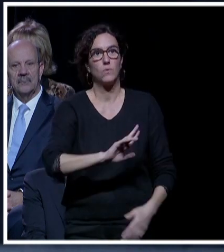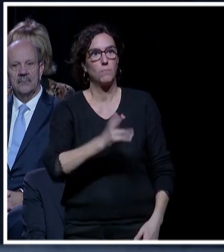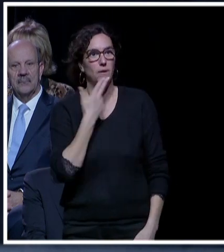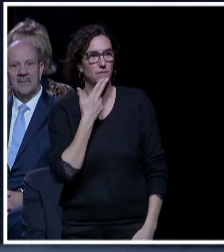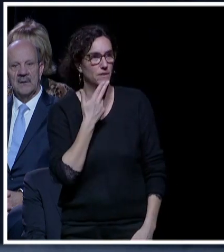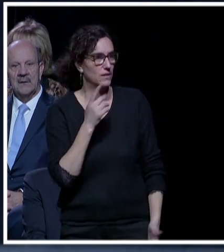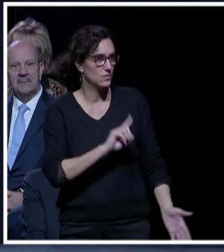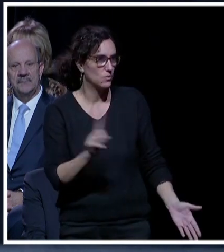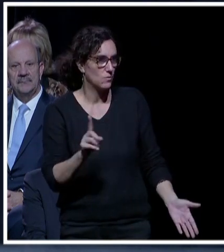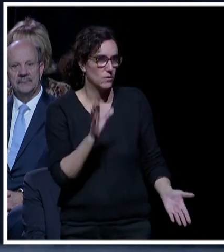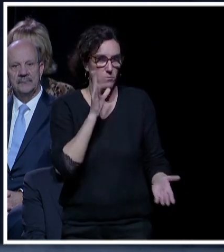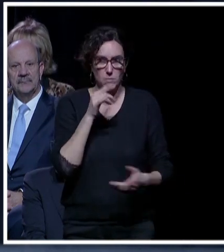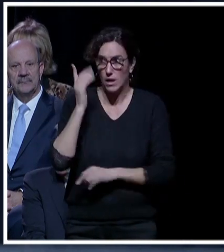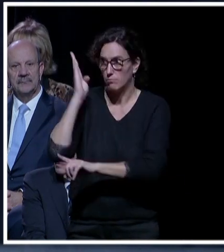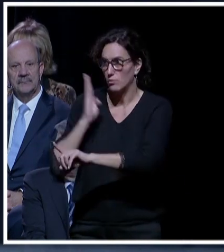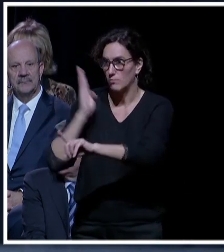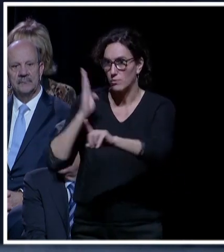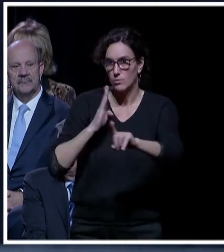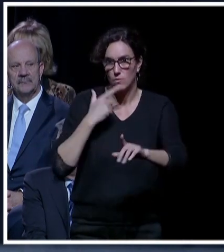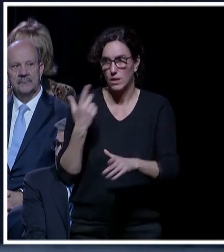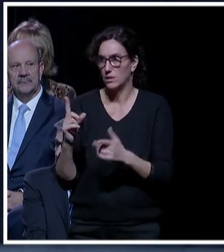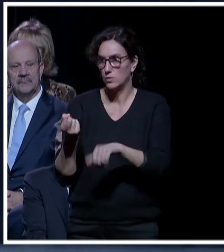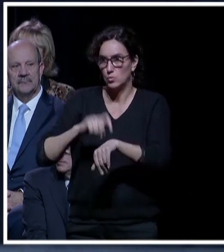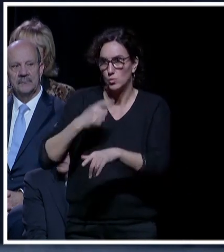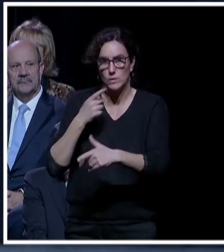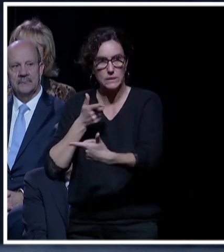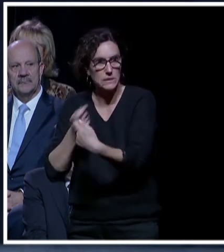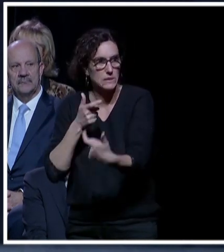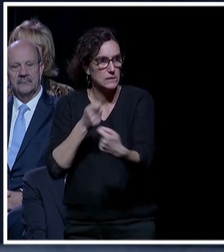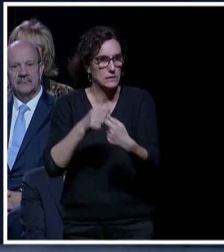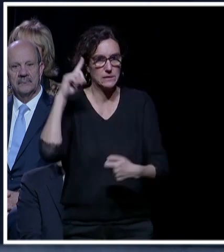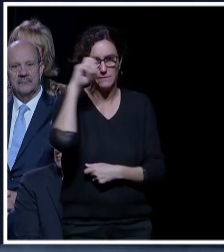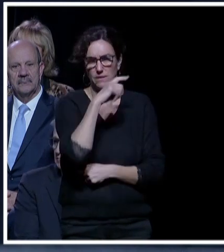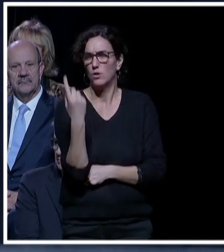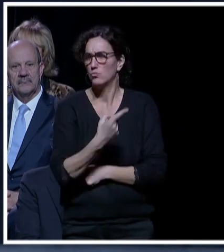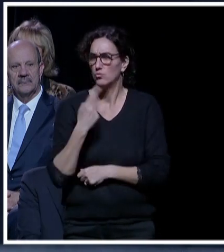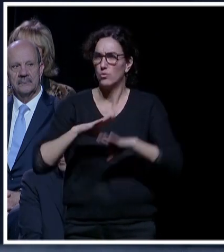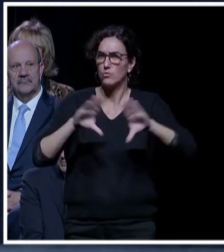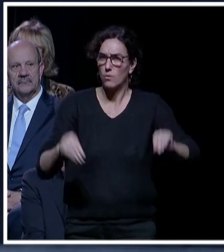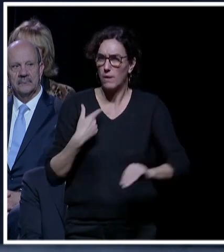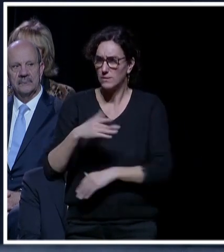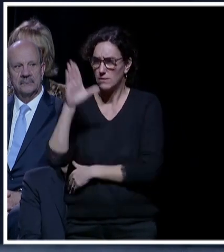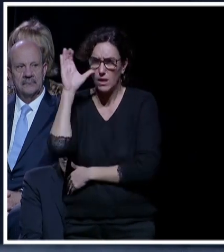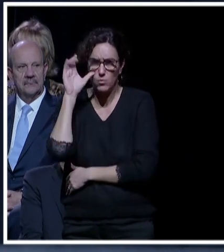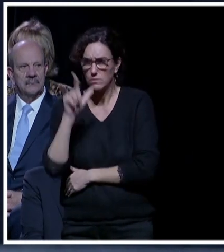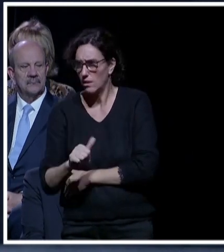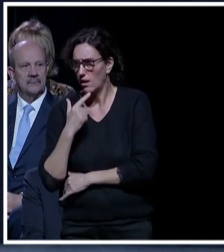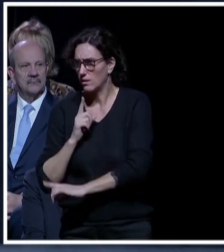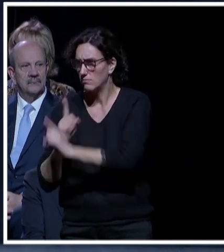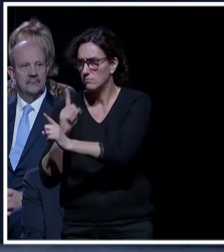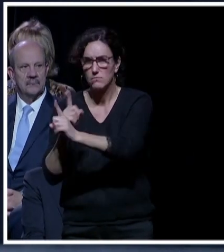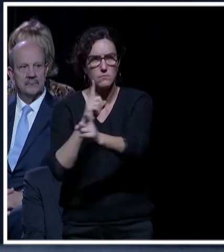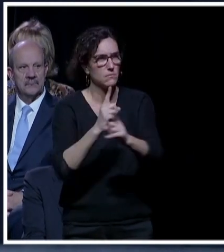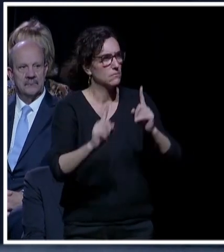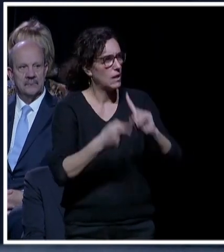les attentes, même si nous faisons toujours notre maximum avec beaucoup d'écoute, avec un travail sur le terrain, je crois, qui est primordial pour nous.